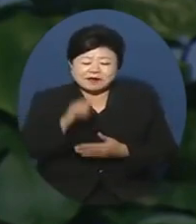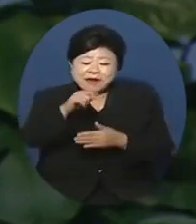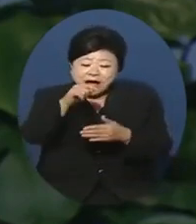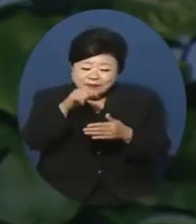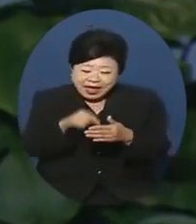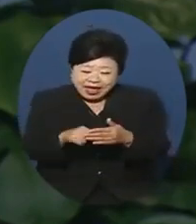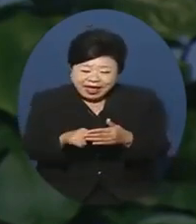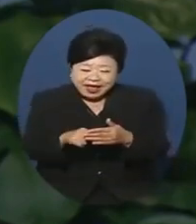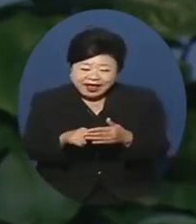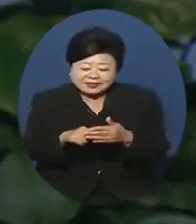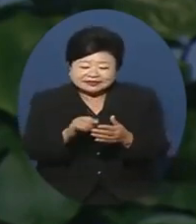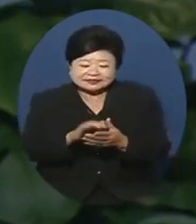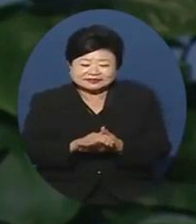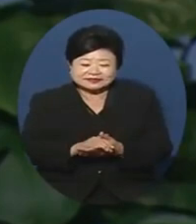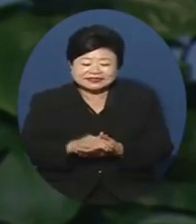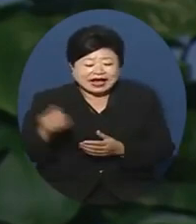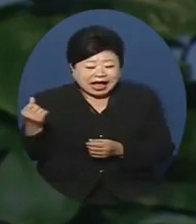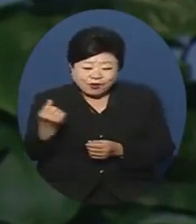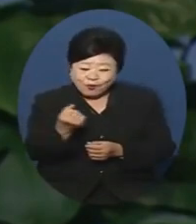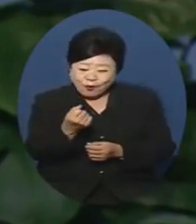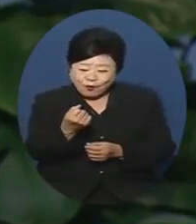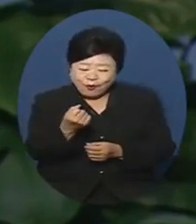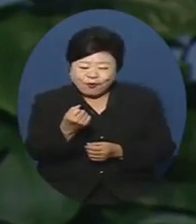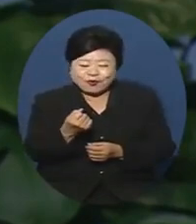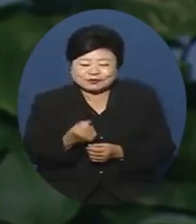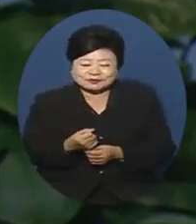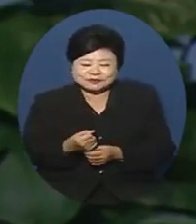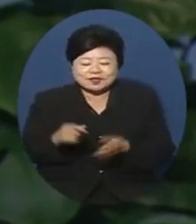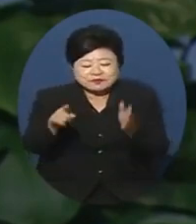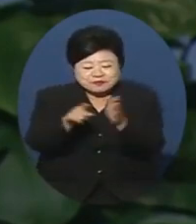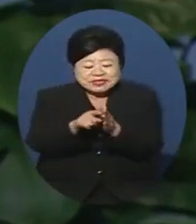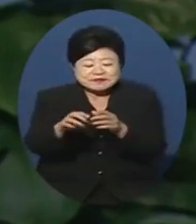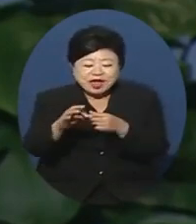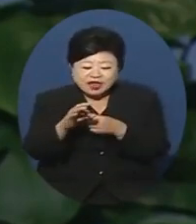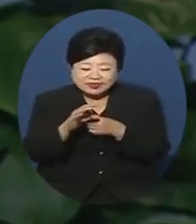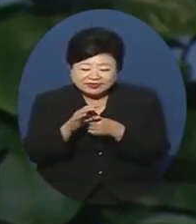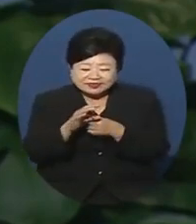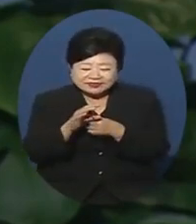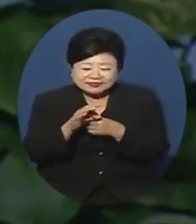마음에 갖고 믿으면